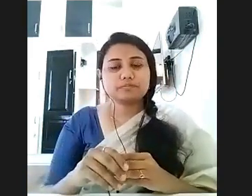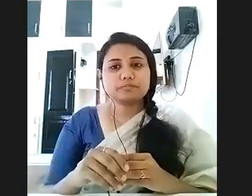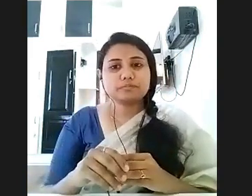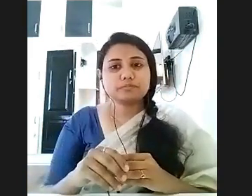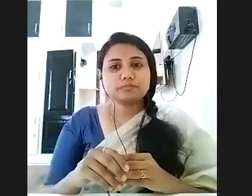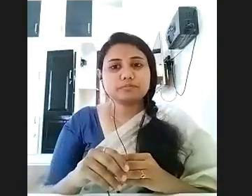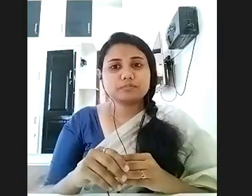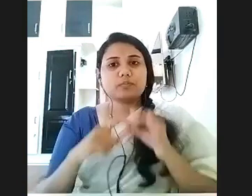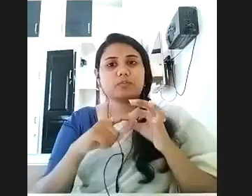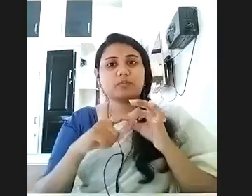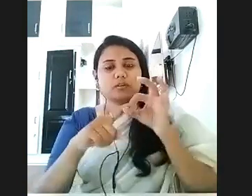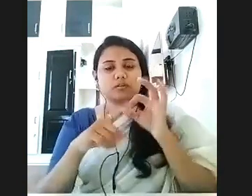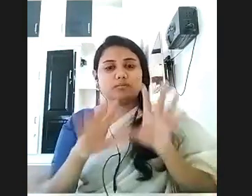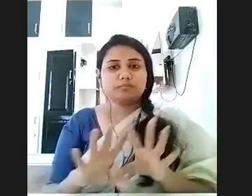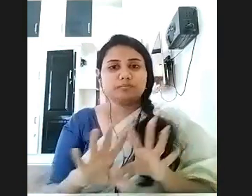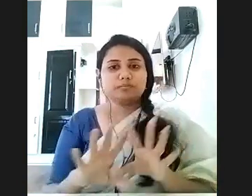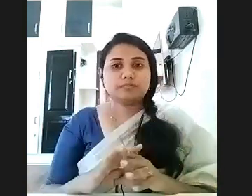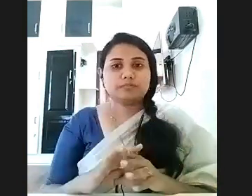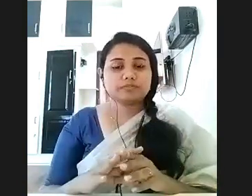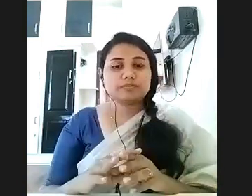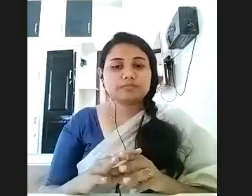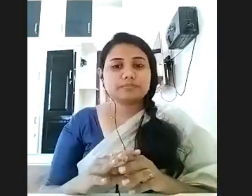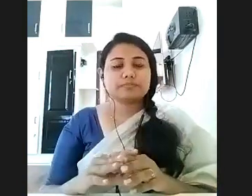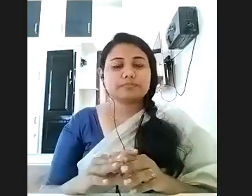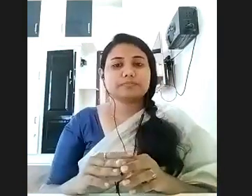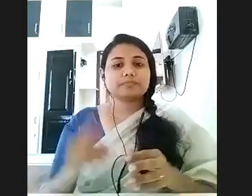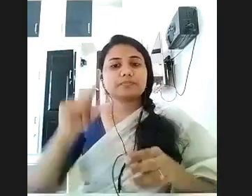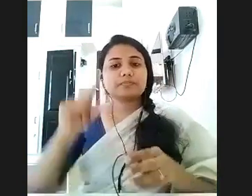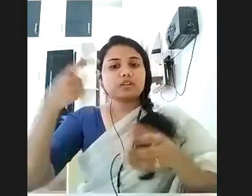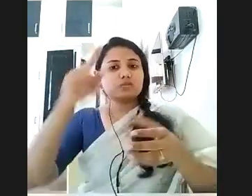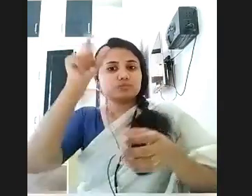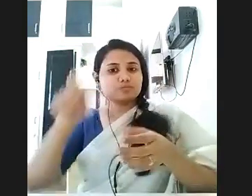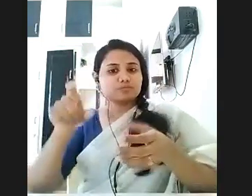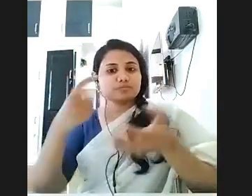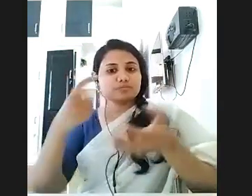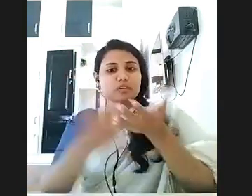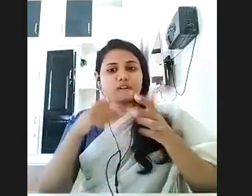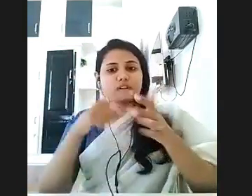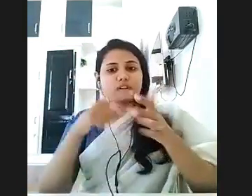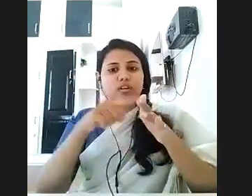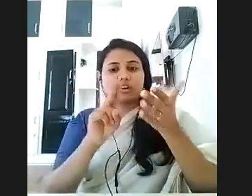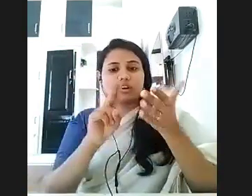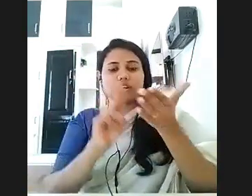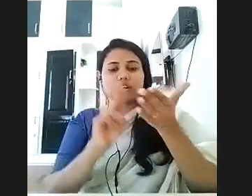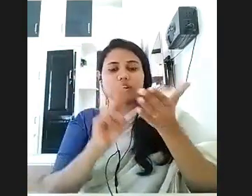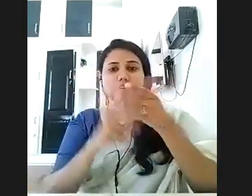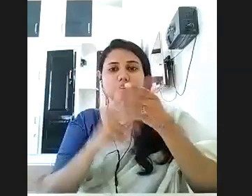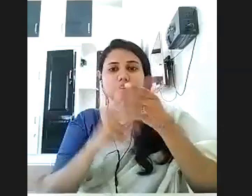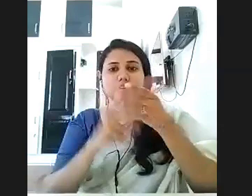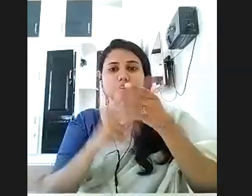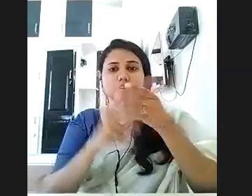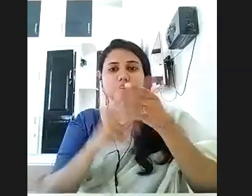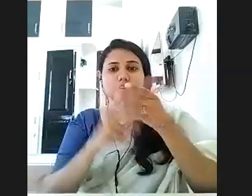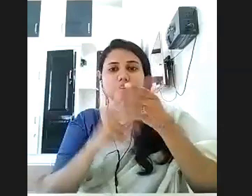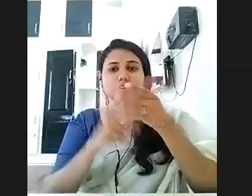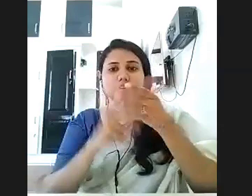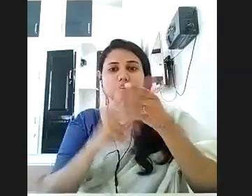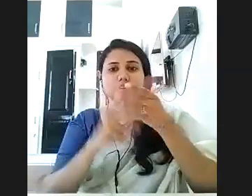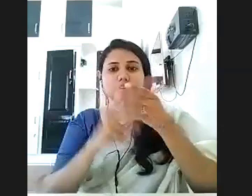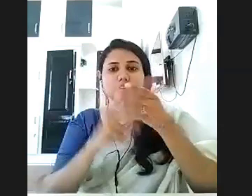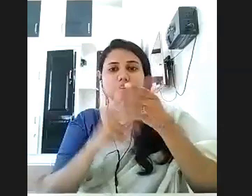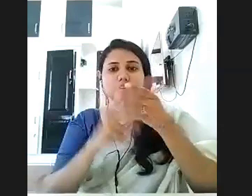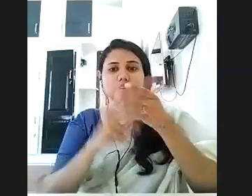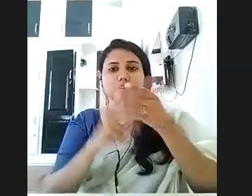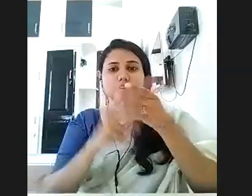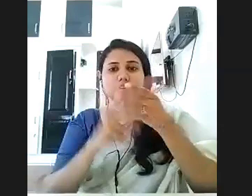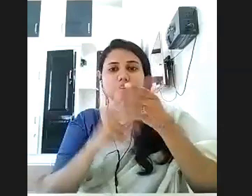പറയൂ മാം. എൻ്റെ പേര് രഞ്ജി എന്നാണ്. എനിക്കിപ്പോ 32 വയസ്സുണ്ട്. എനിക്കിപ്പോ ഭയങ്കര വേദനയാണ്.